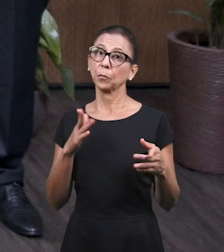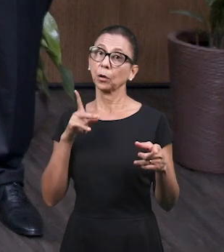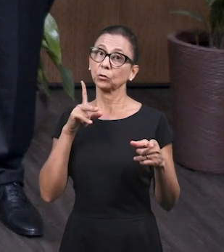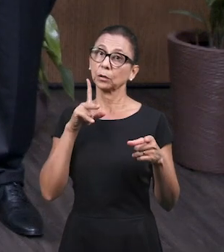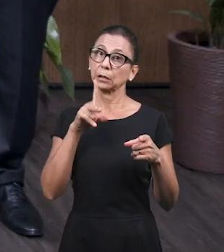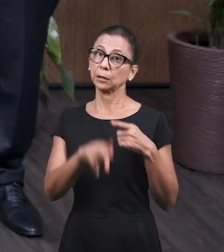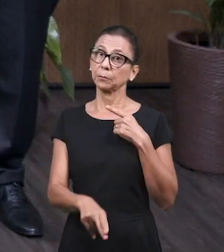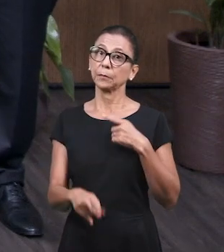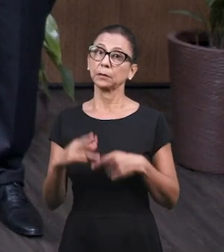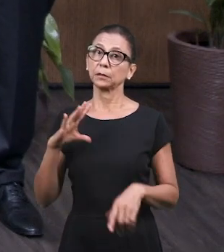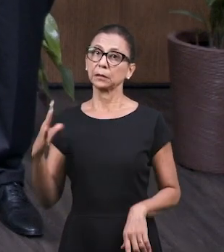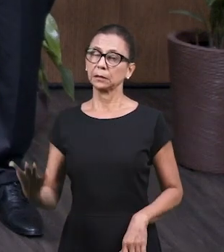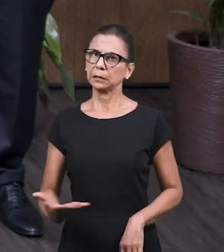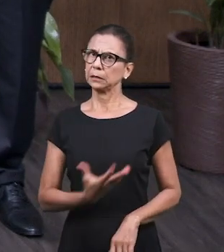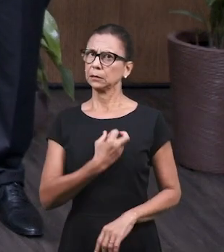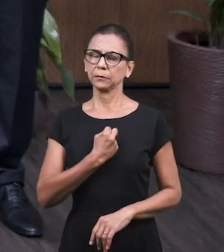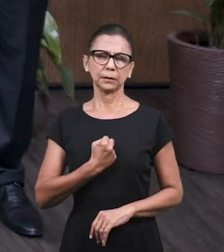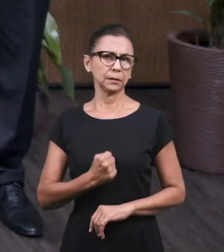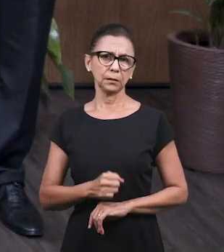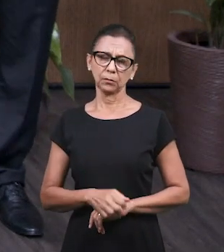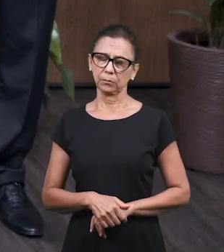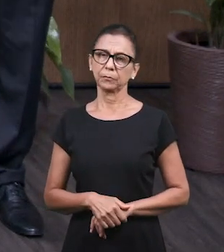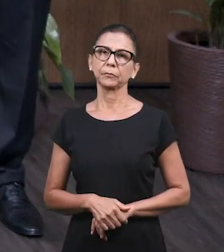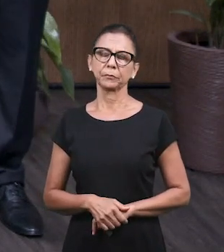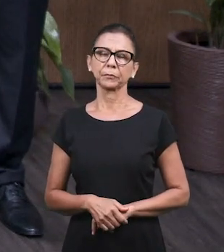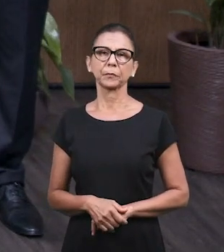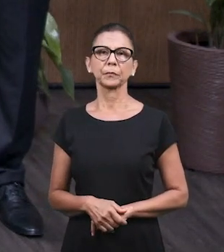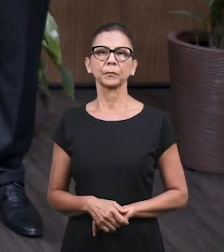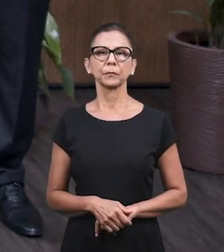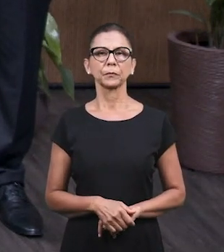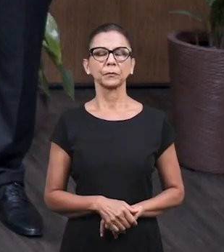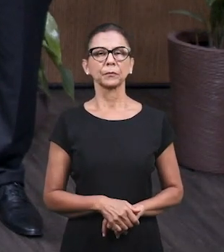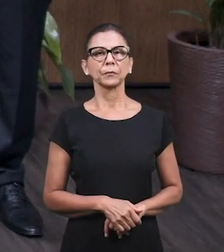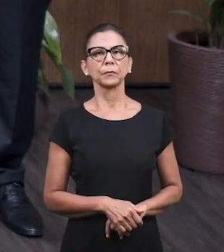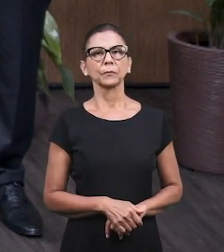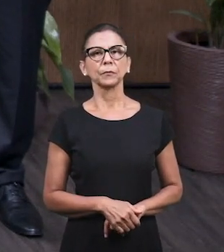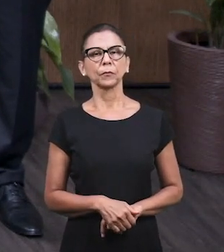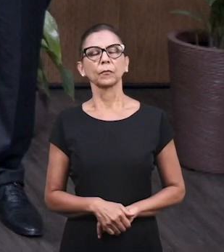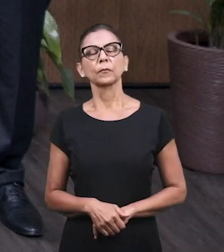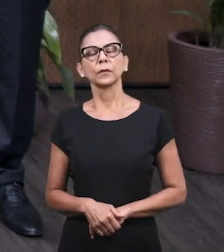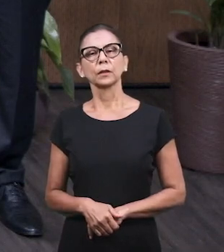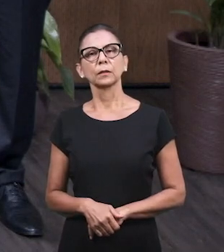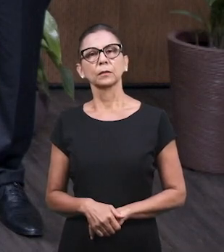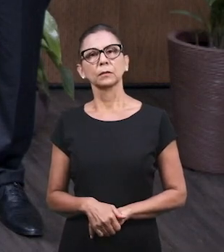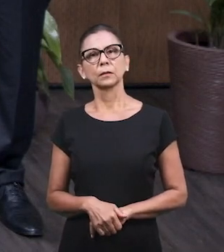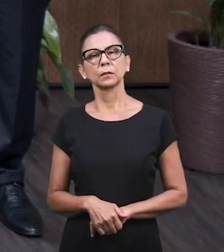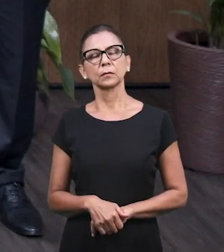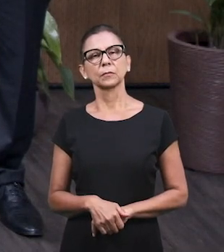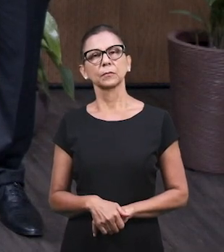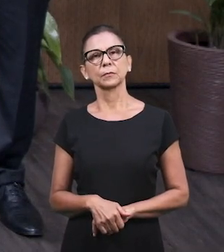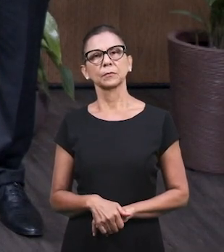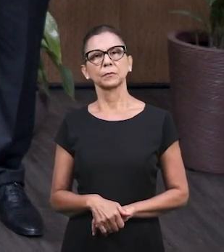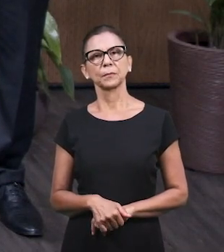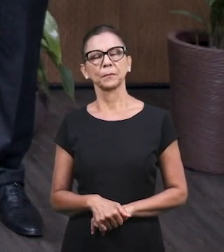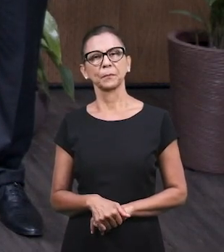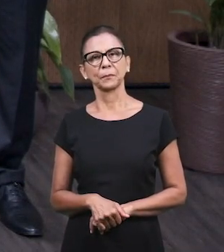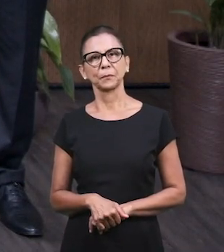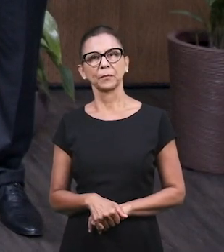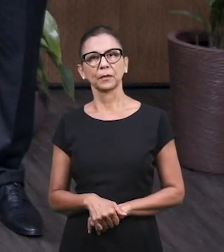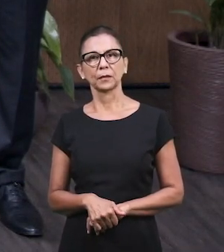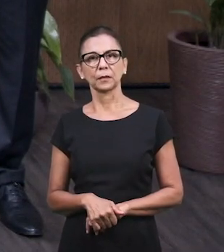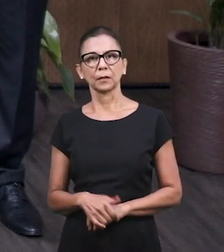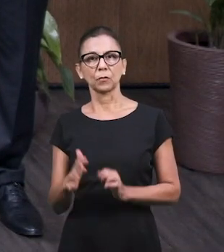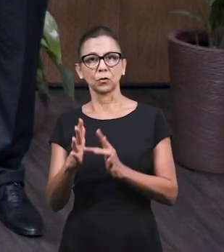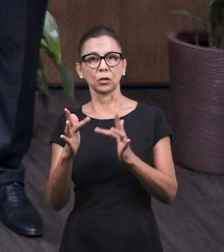avoir de rancune, c'est parce que cela peut empêcher notre salut. Cela peut compromettre notre salut.